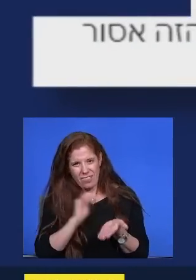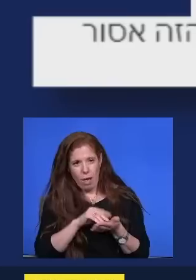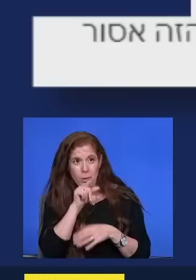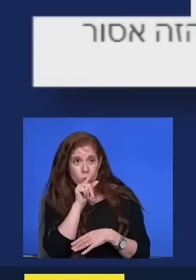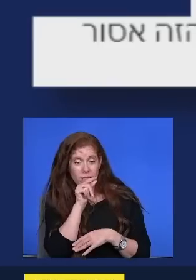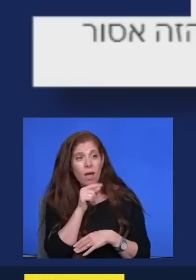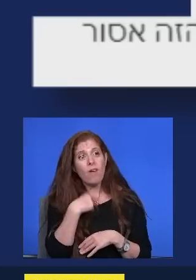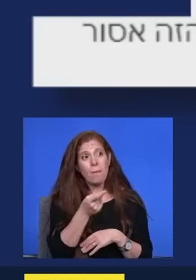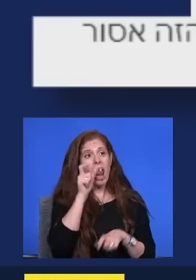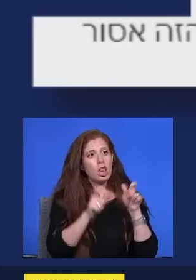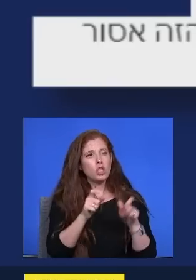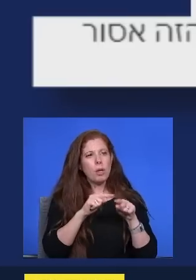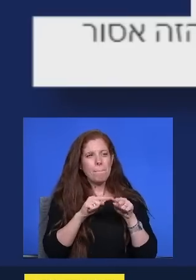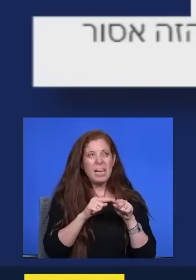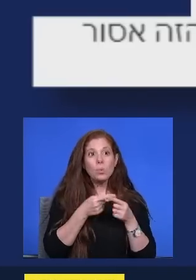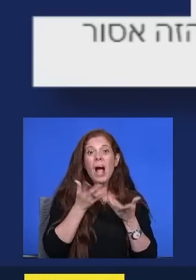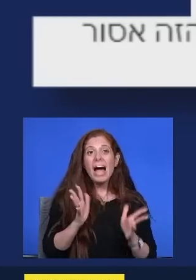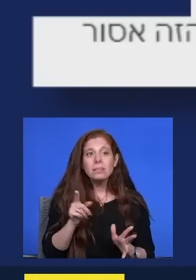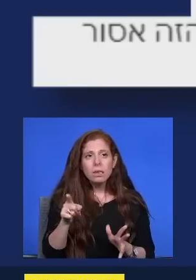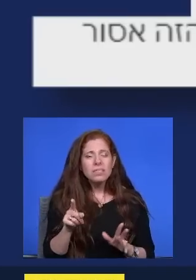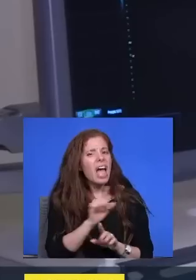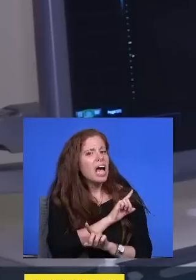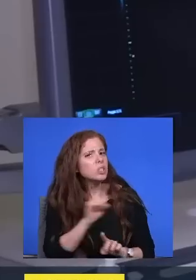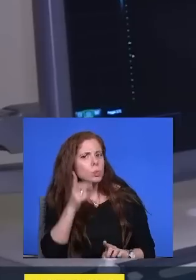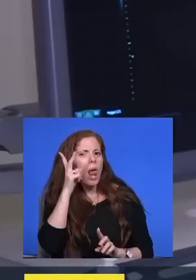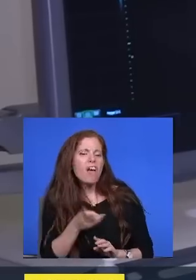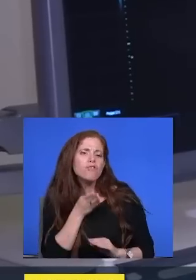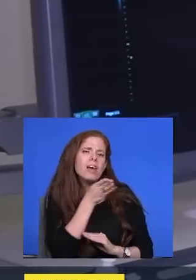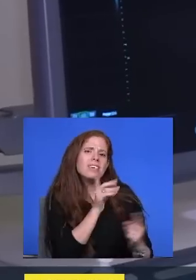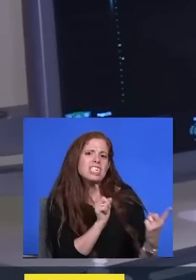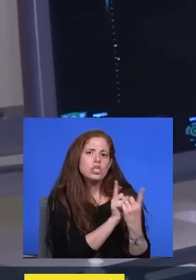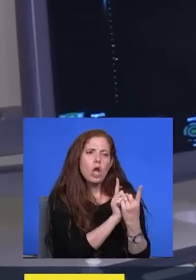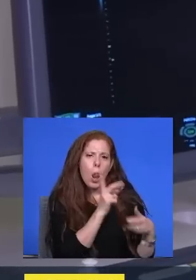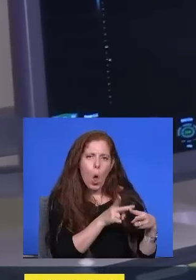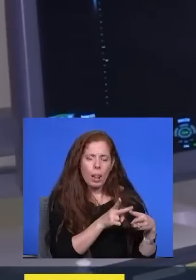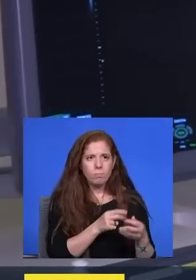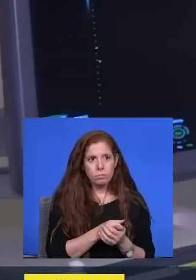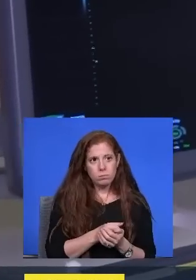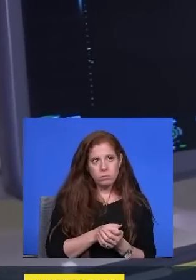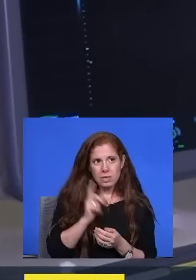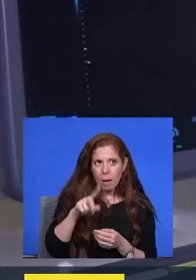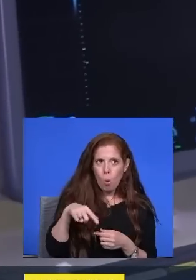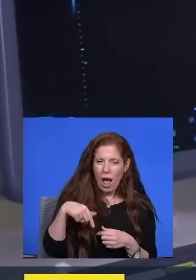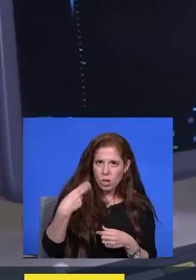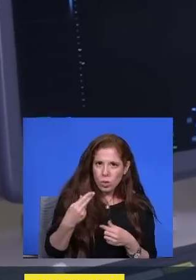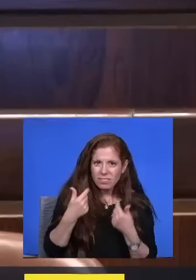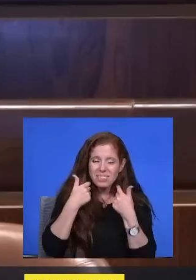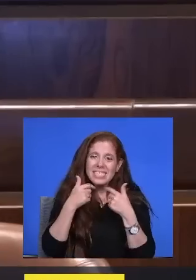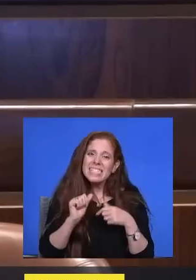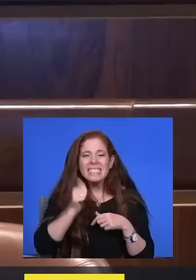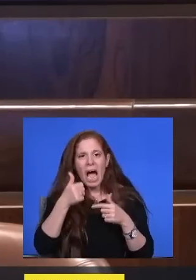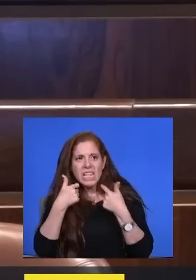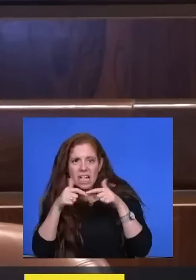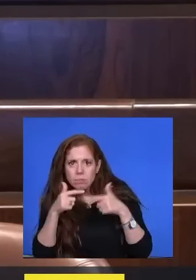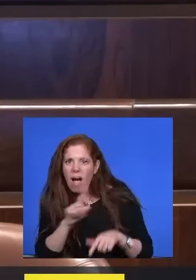לאנשים מהסוג האכזרי הזה אסור לאפשר גישה לחולים. היא אמורה להיות שרת ההסברה והיא לא צריכה להיות שרת